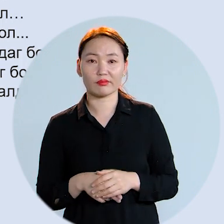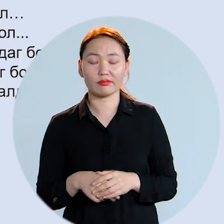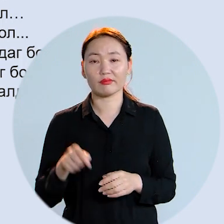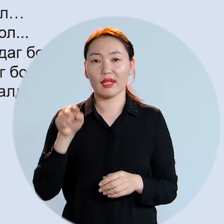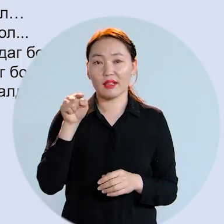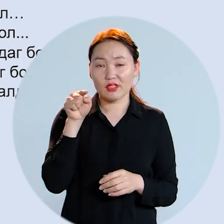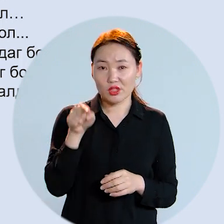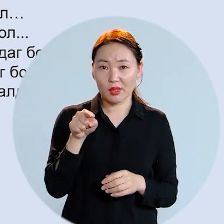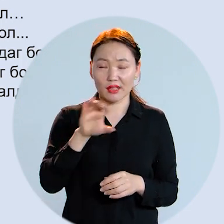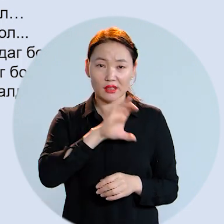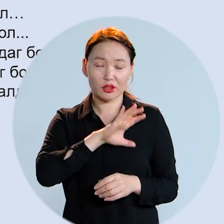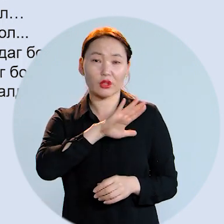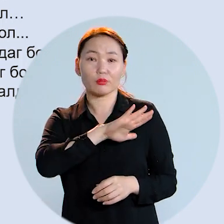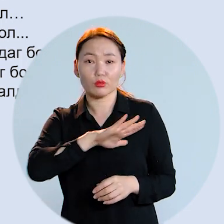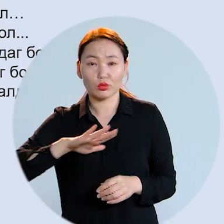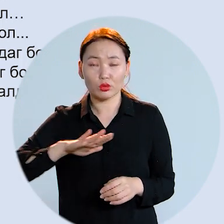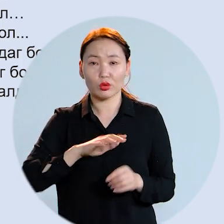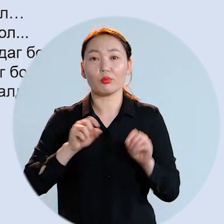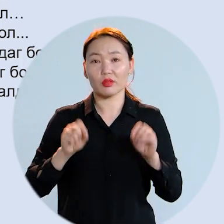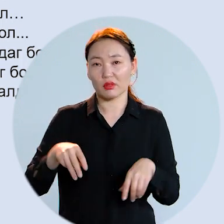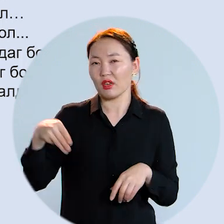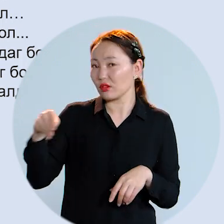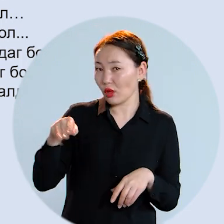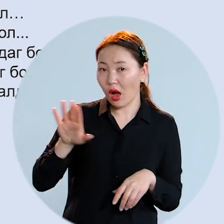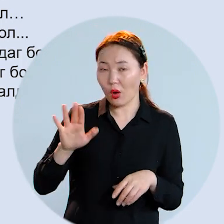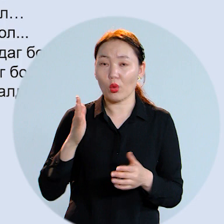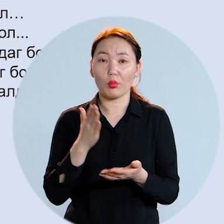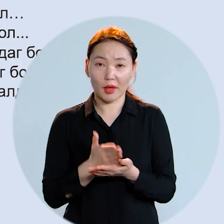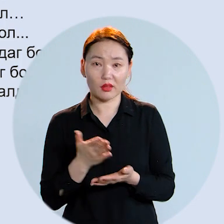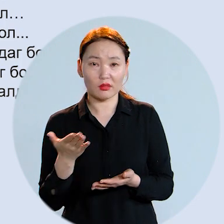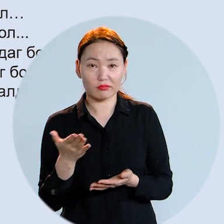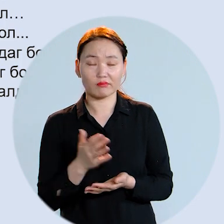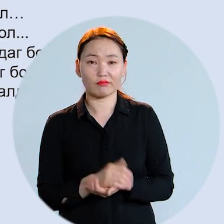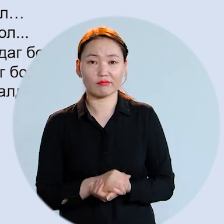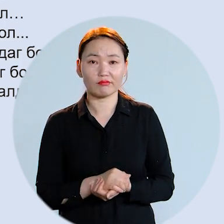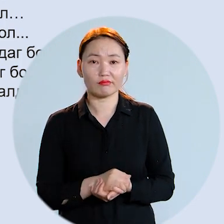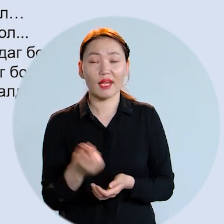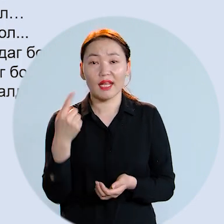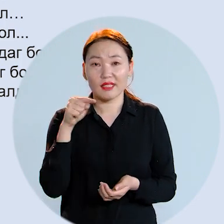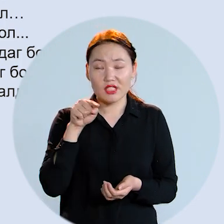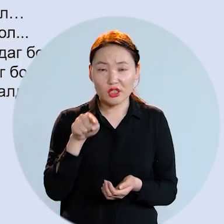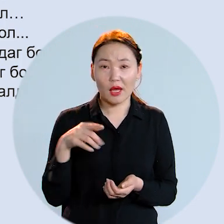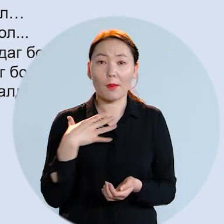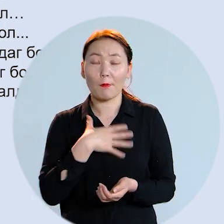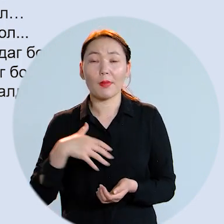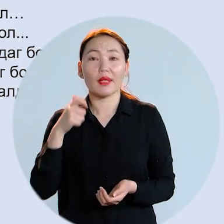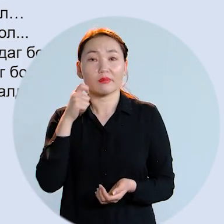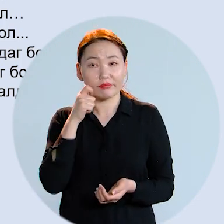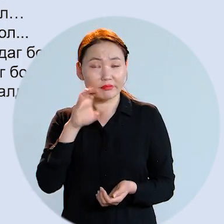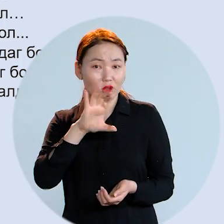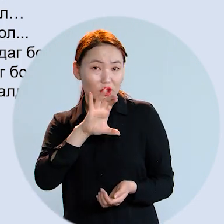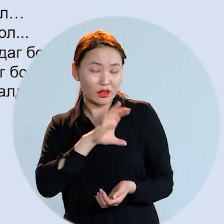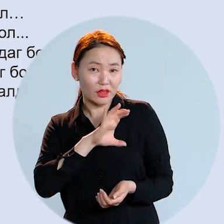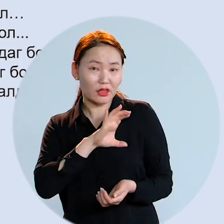харддаг. За мөн үл ошоож дураар авирлдаг. Чиний бие махбод сэтгэл санаанд дарамт